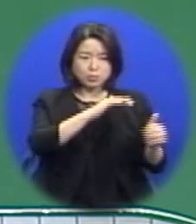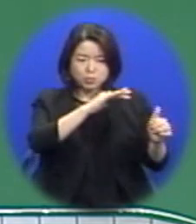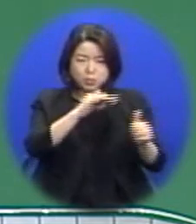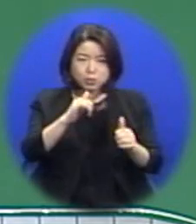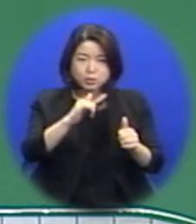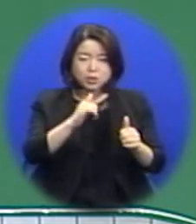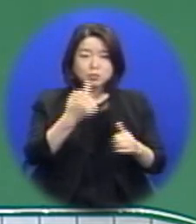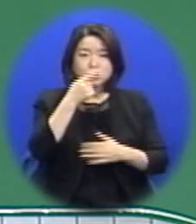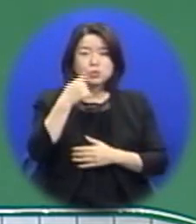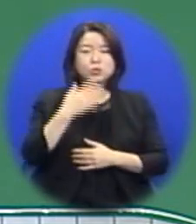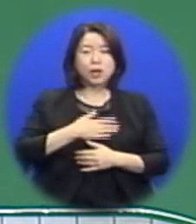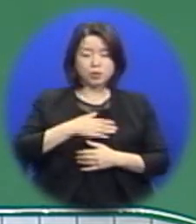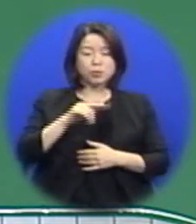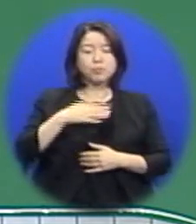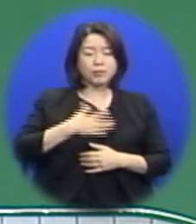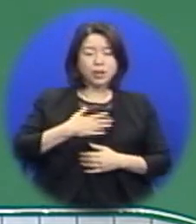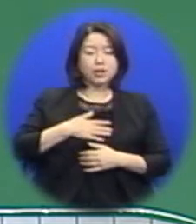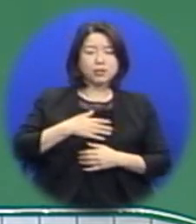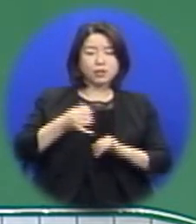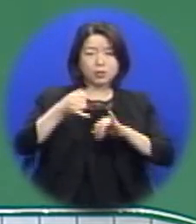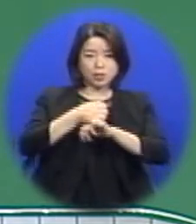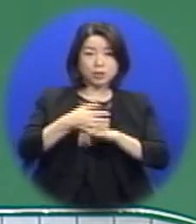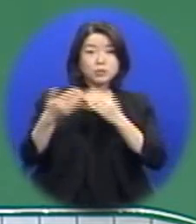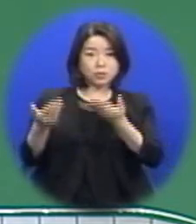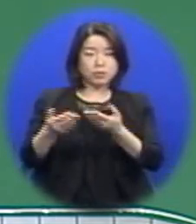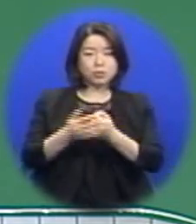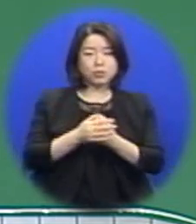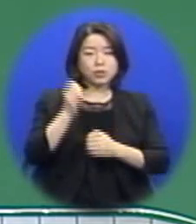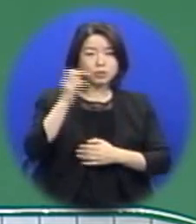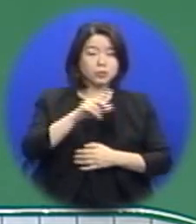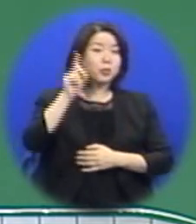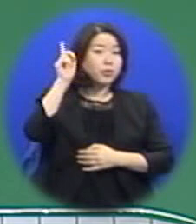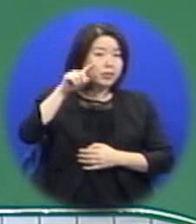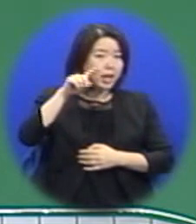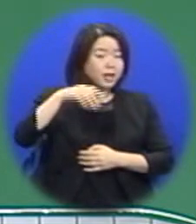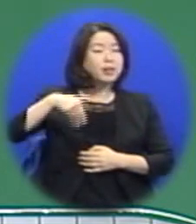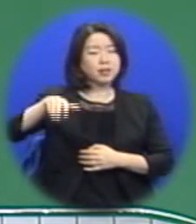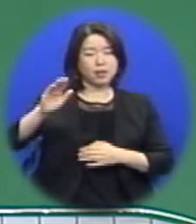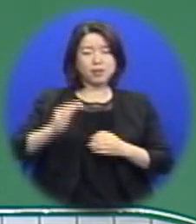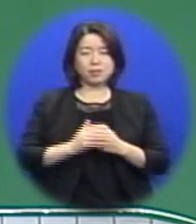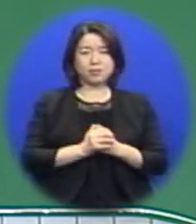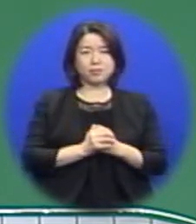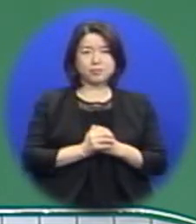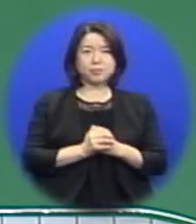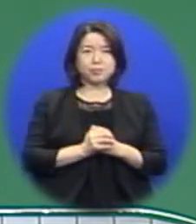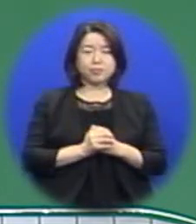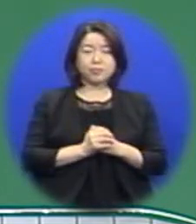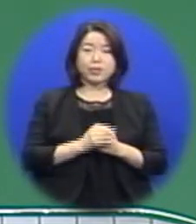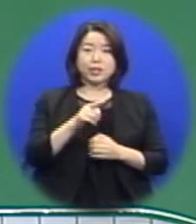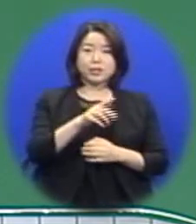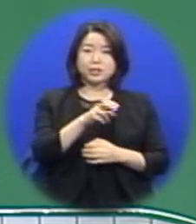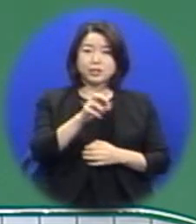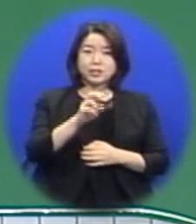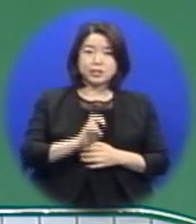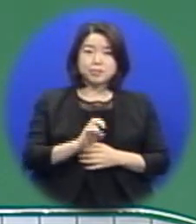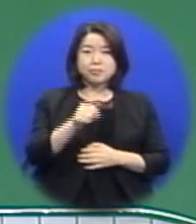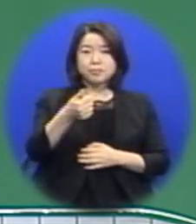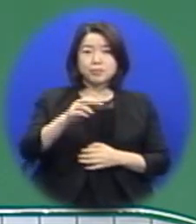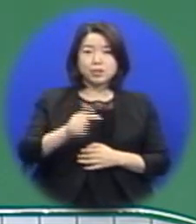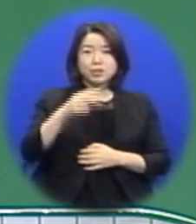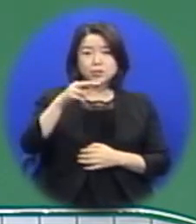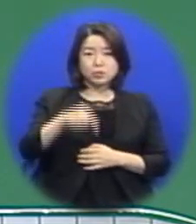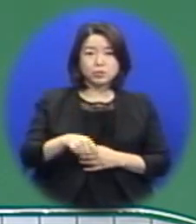그렇게 하겠다고 약속을 했습니다. 그리고 이제 내일 출국을 합니다. 그 이면수 목사님의